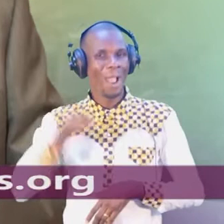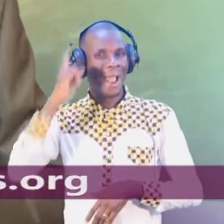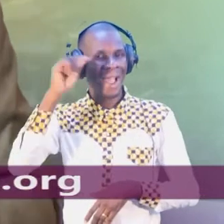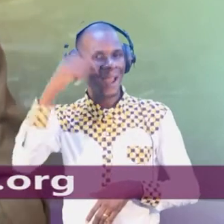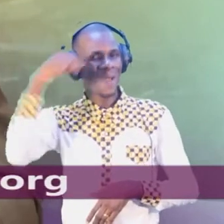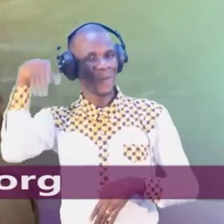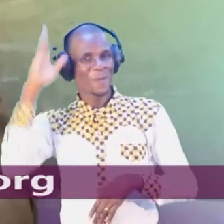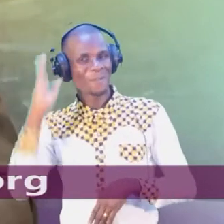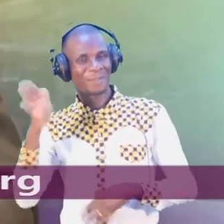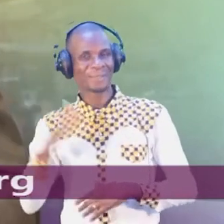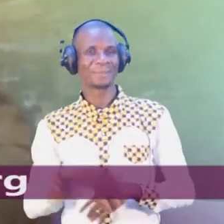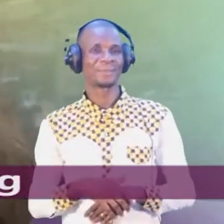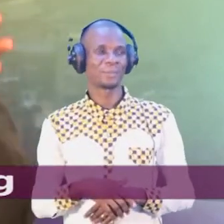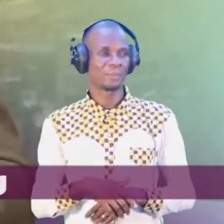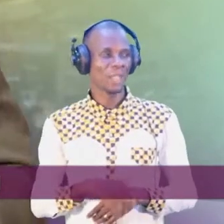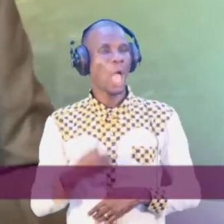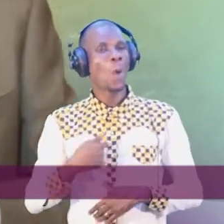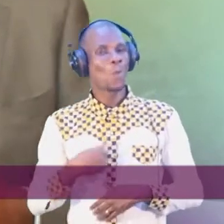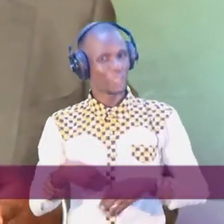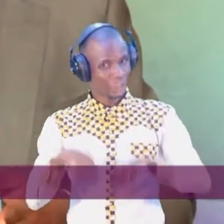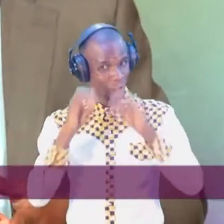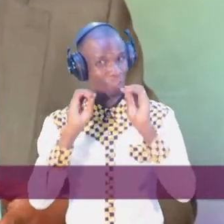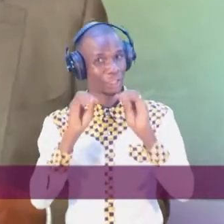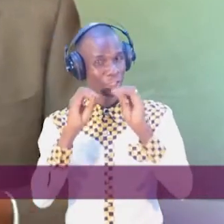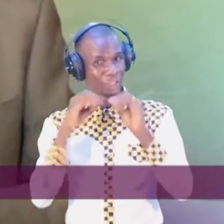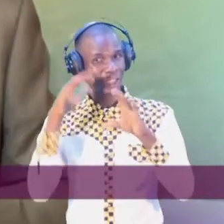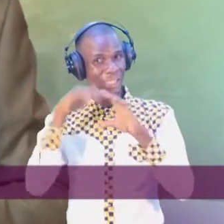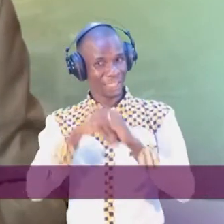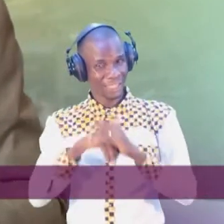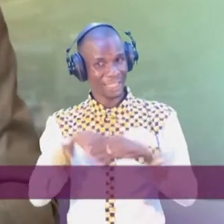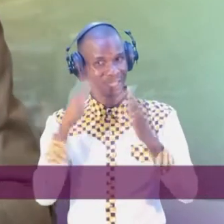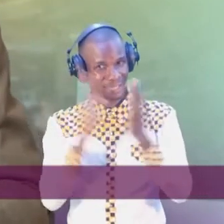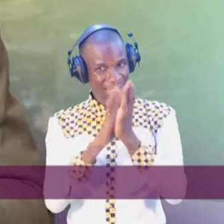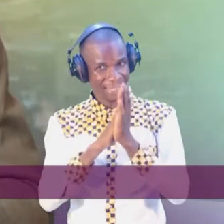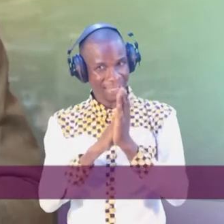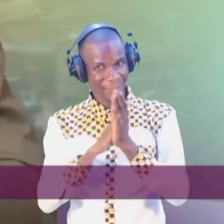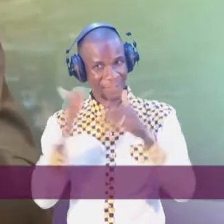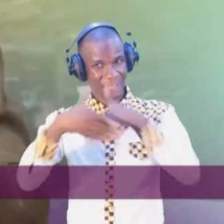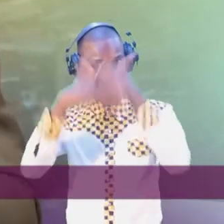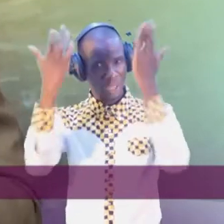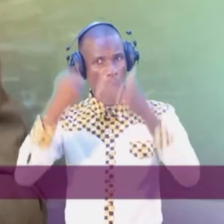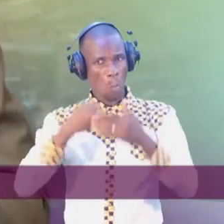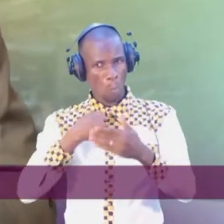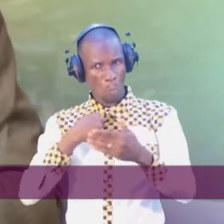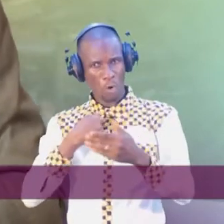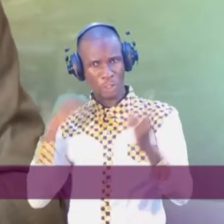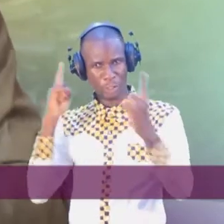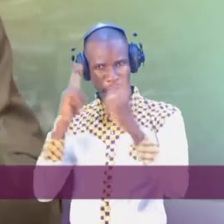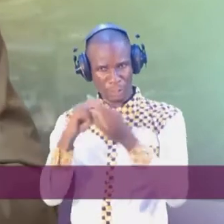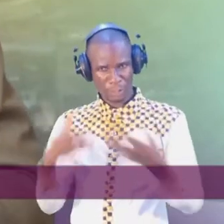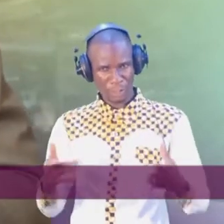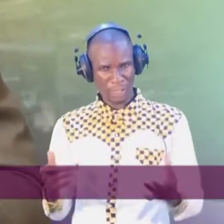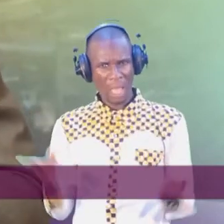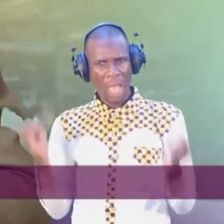yango ezali nde kopesa nzela na boyokani mosusu nyonso. Nazalaka molakisi na batango ya kala,